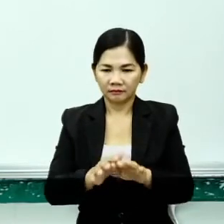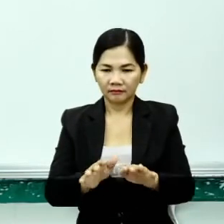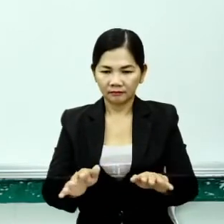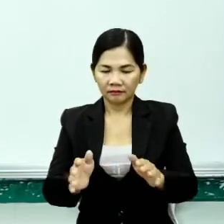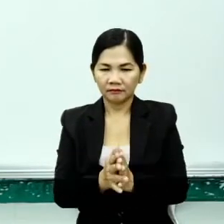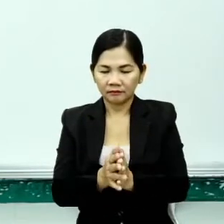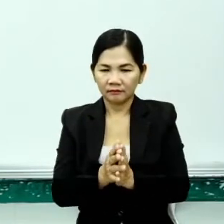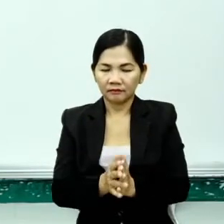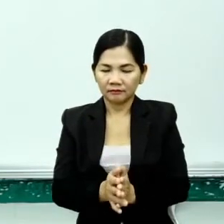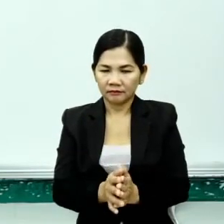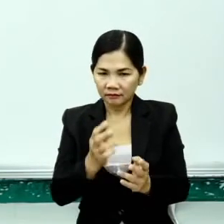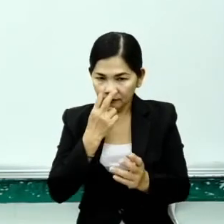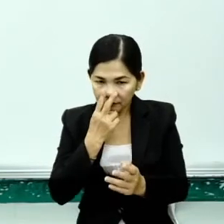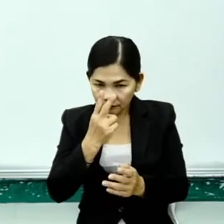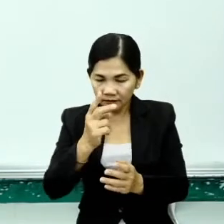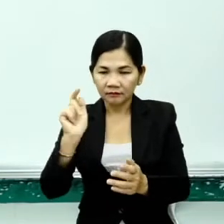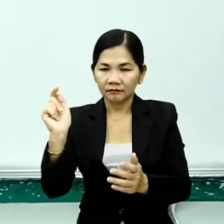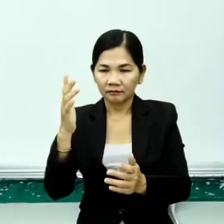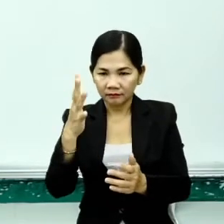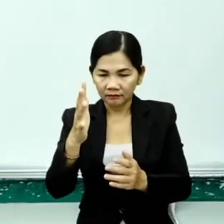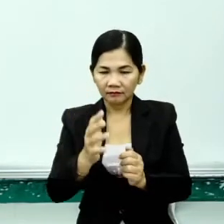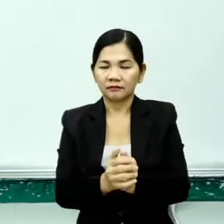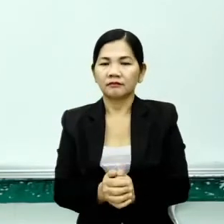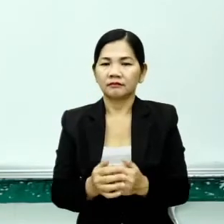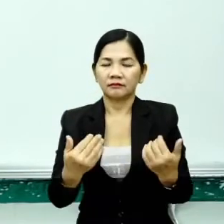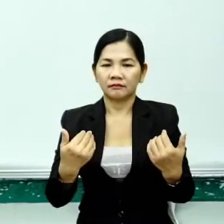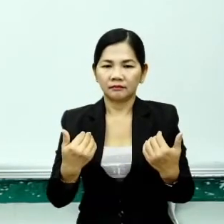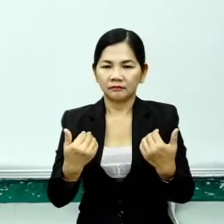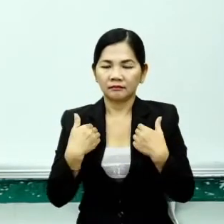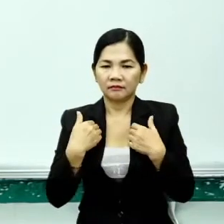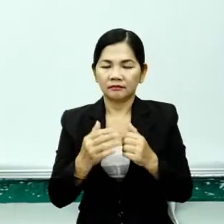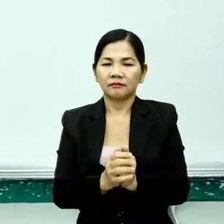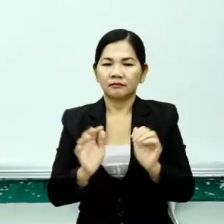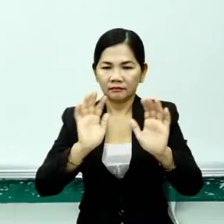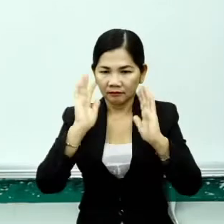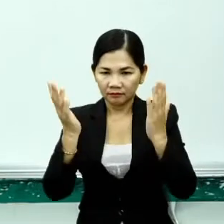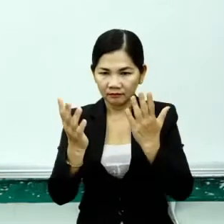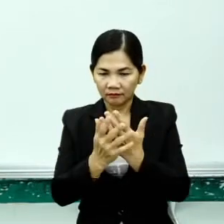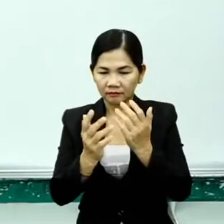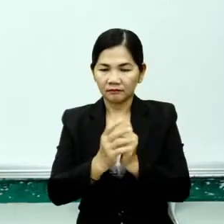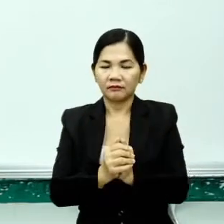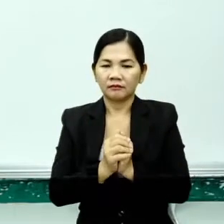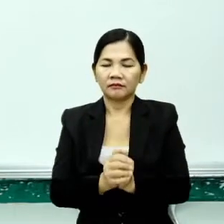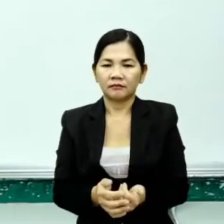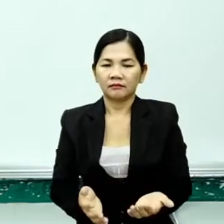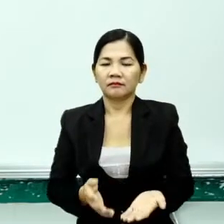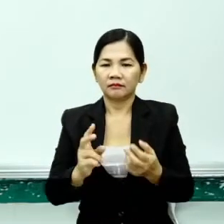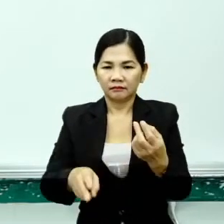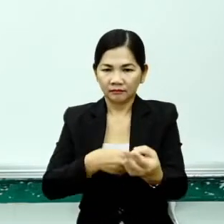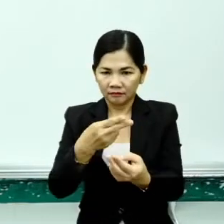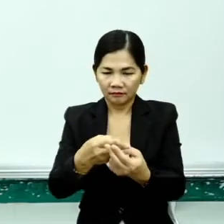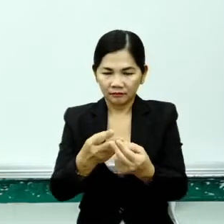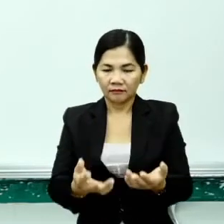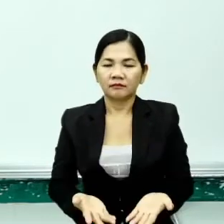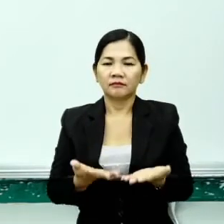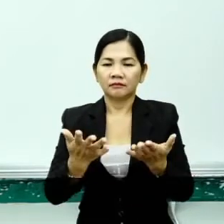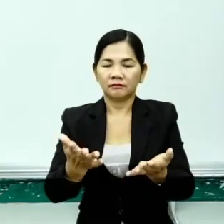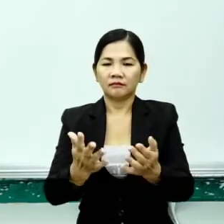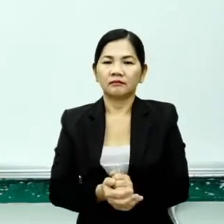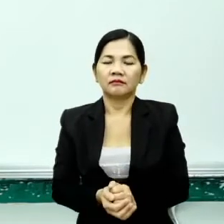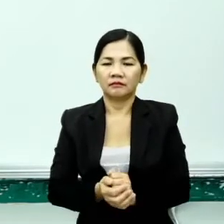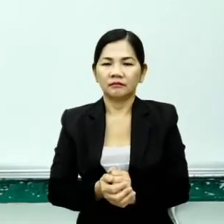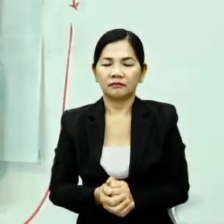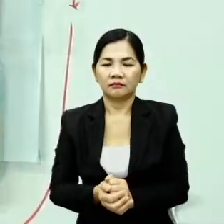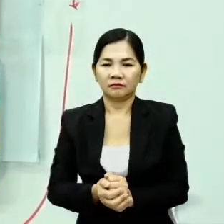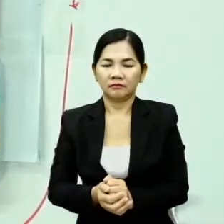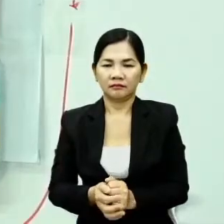cha tam là dạy ca sang kê rụp hiệp ní cha chấn cha con tặng ác nghĩa cha cho rúng cha bắt đo chậm lại cha tặng ác nghĩa là con